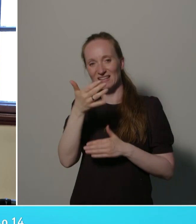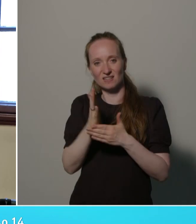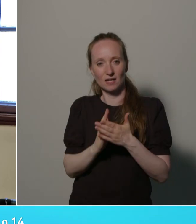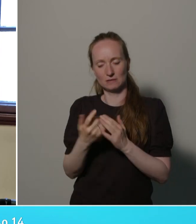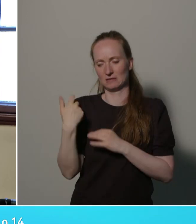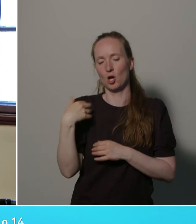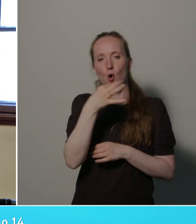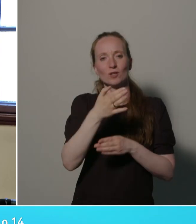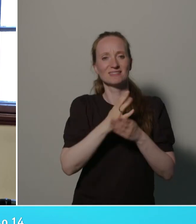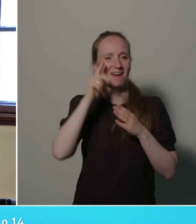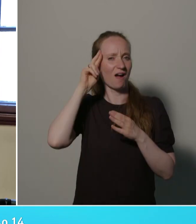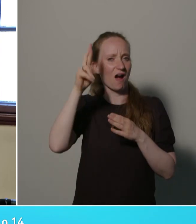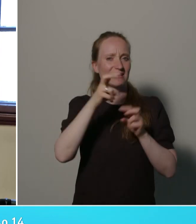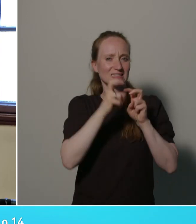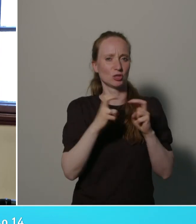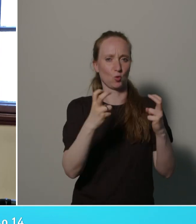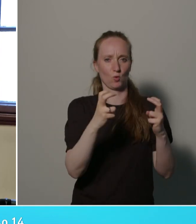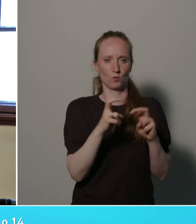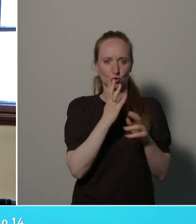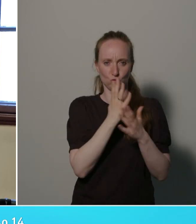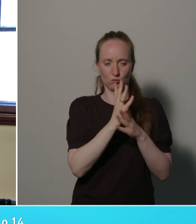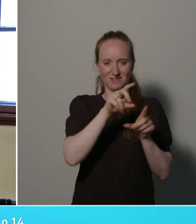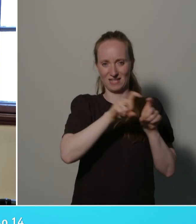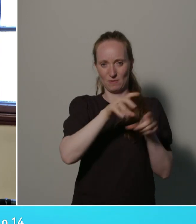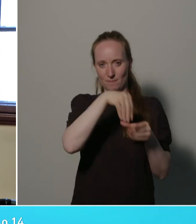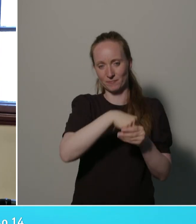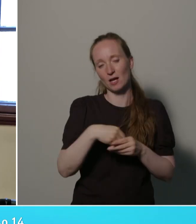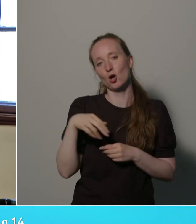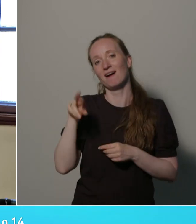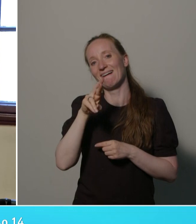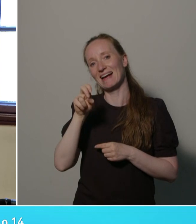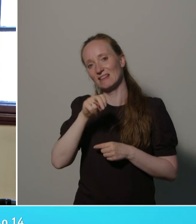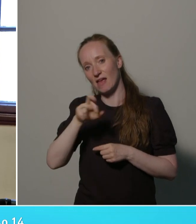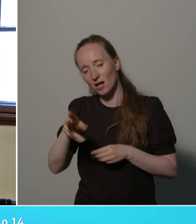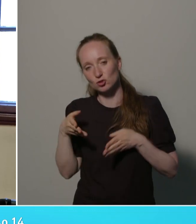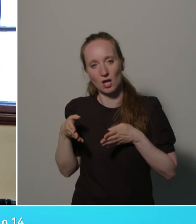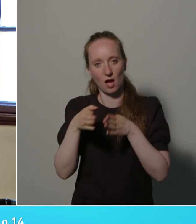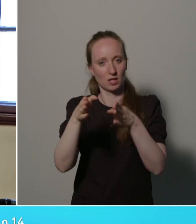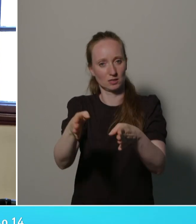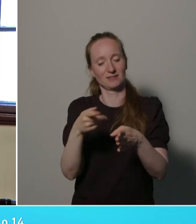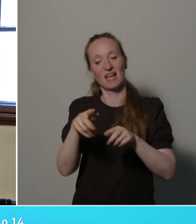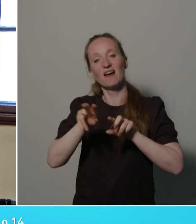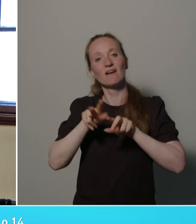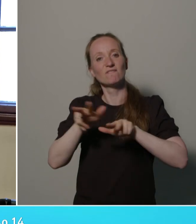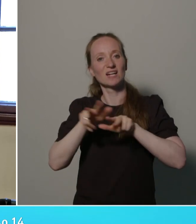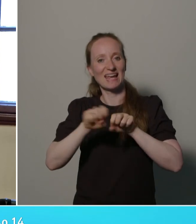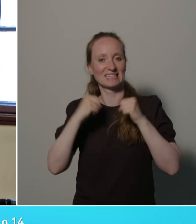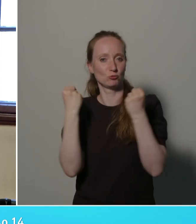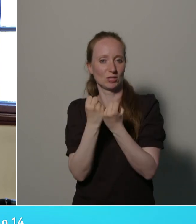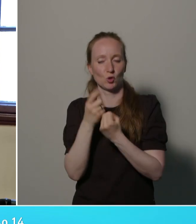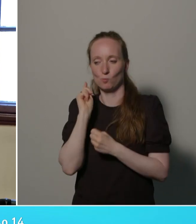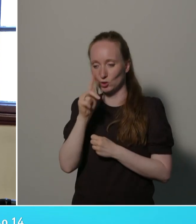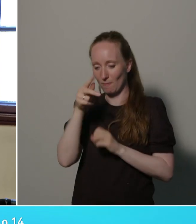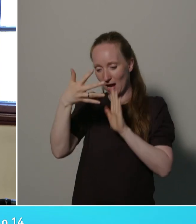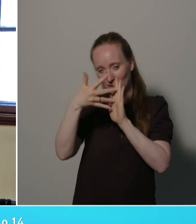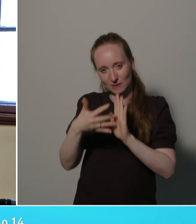Ortsteilratssitzung Gespräch, diese Verkehrssituation in der Rennerstraße insgesamt auf den Prüfstand zu stellen. Das ist auch sehr begrüßenswert, dass man sich dort bewegt.